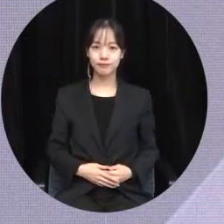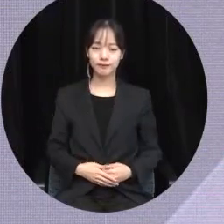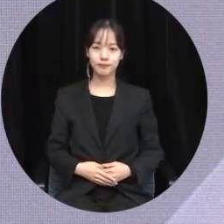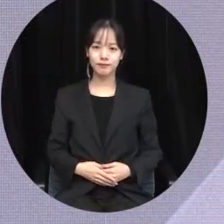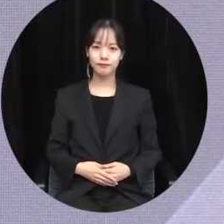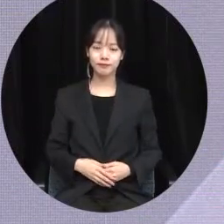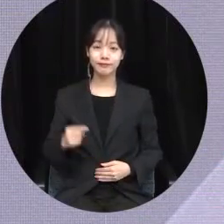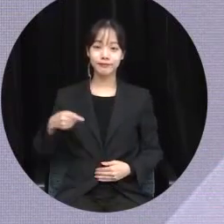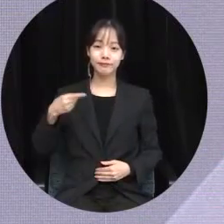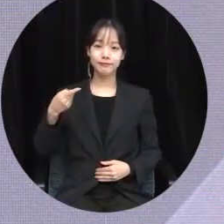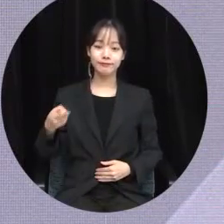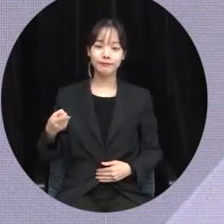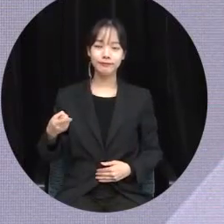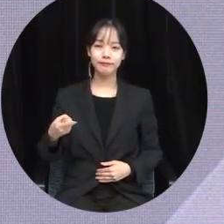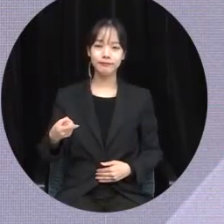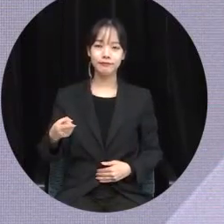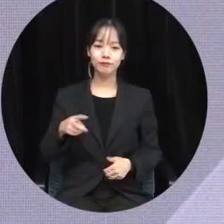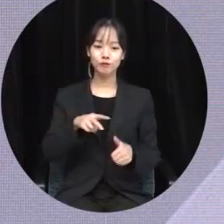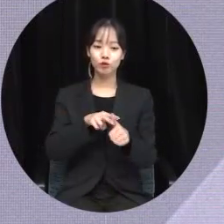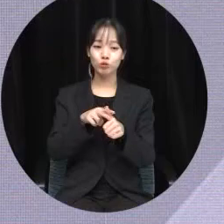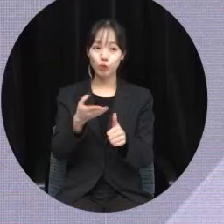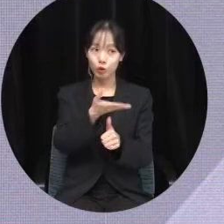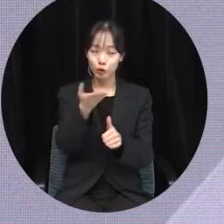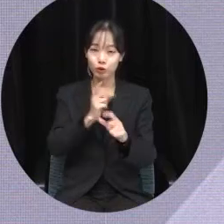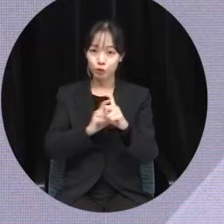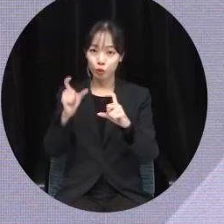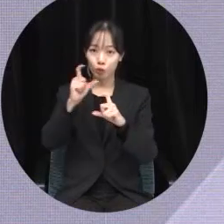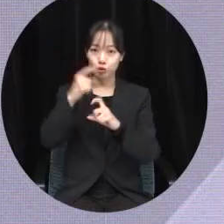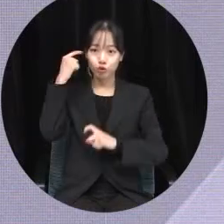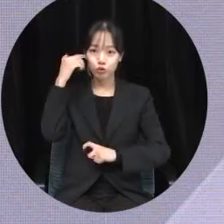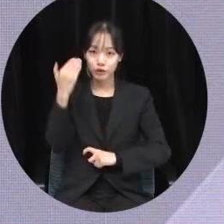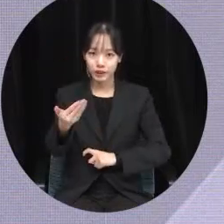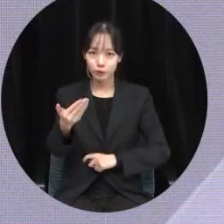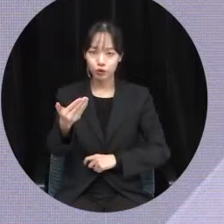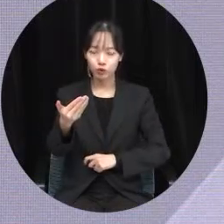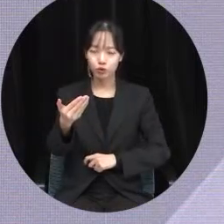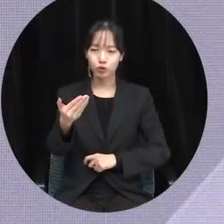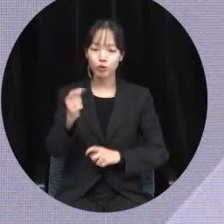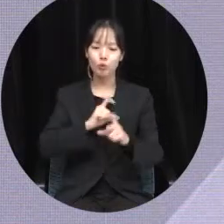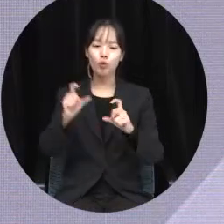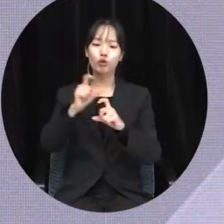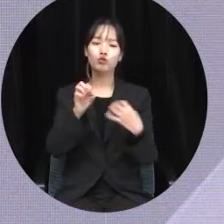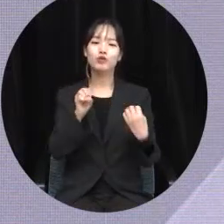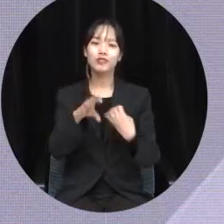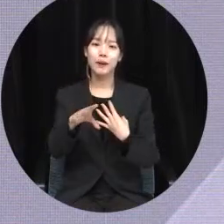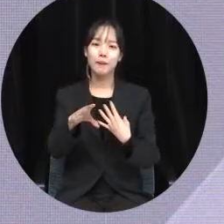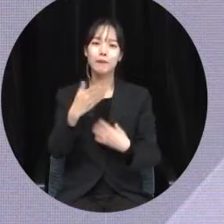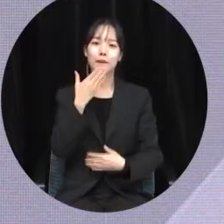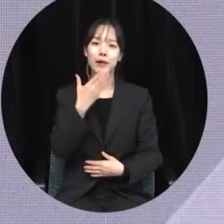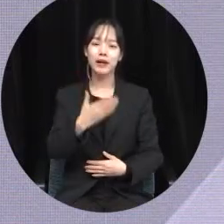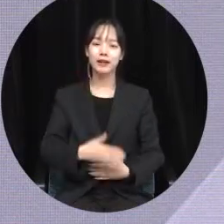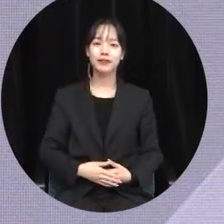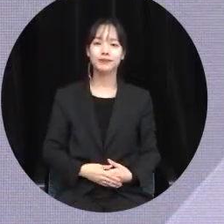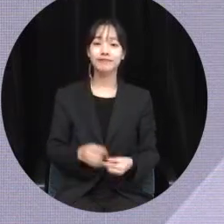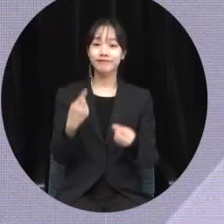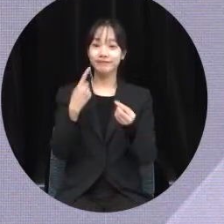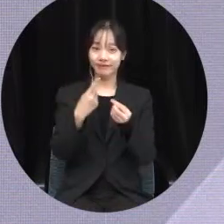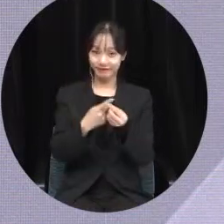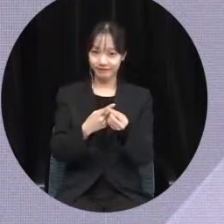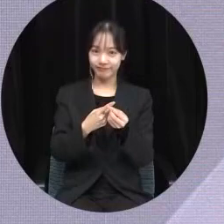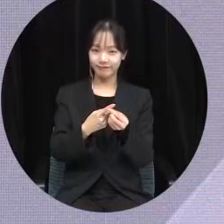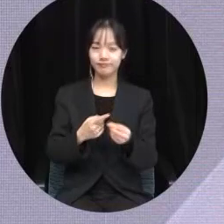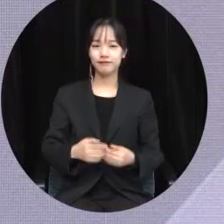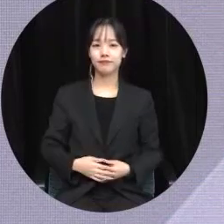이후 각 후보의 보충 질문과 보충 답변을 들어보겠습니다. 첫 번째 공통 질문